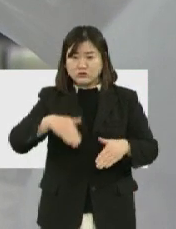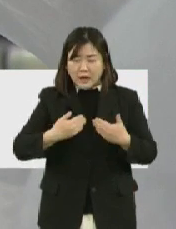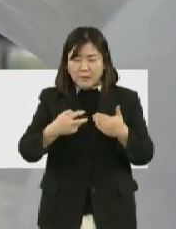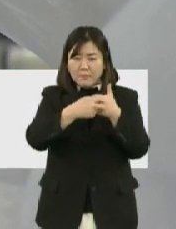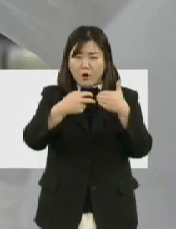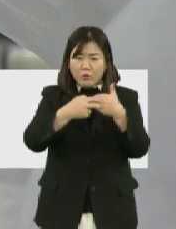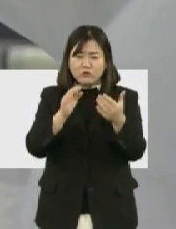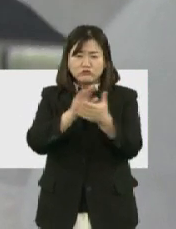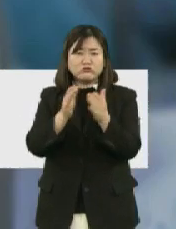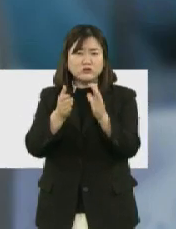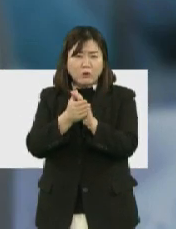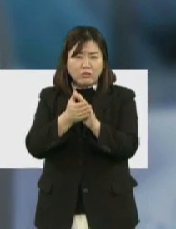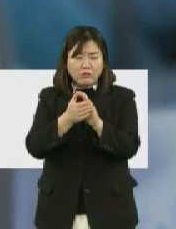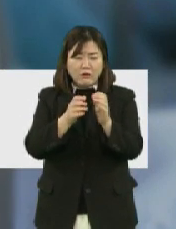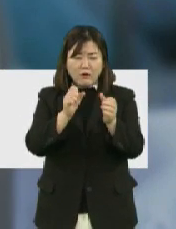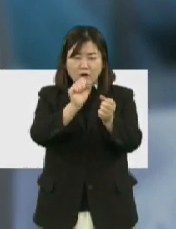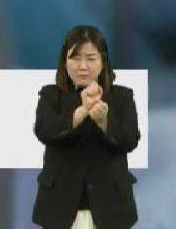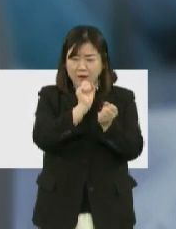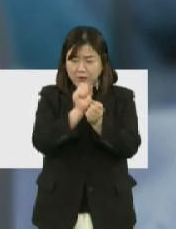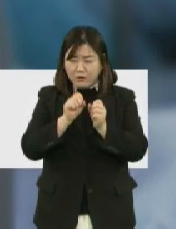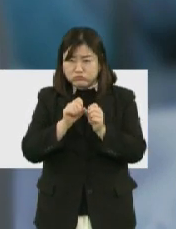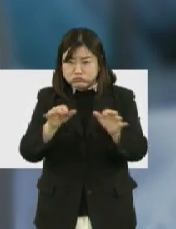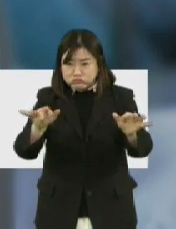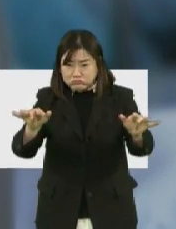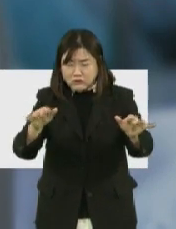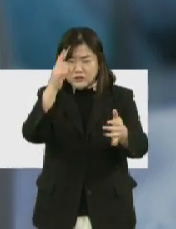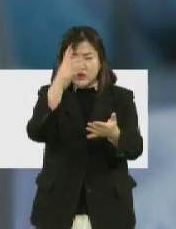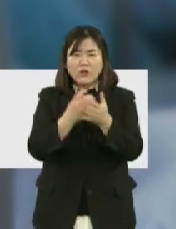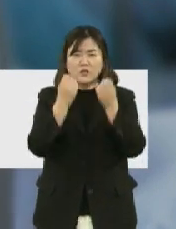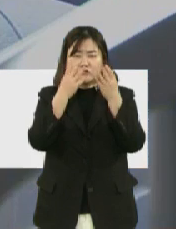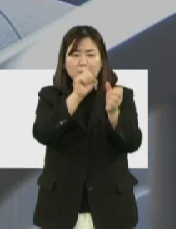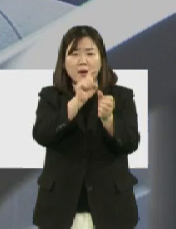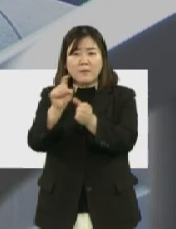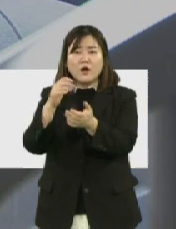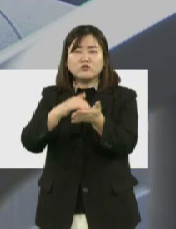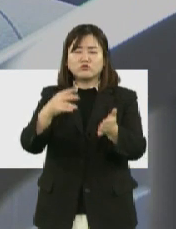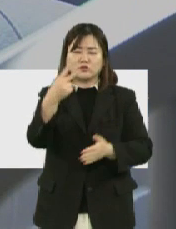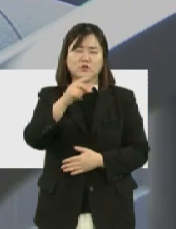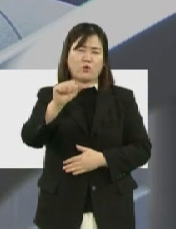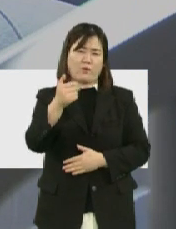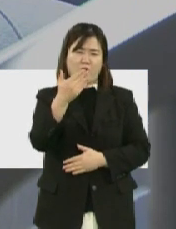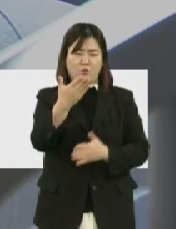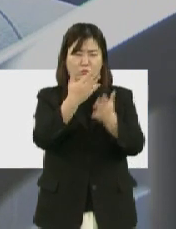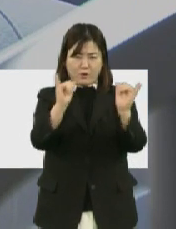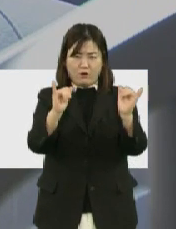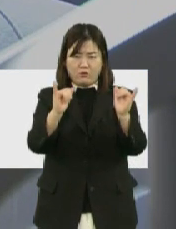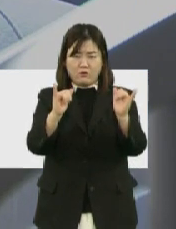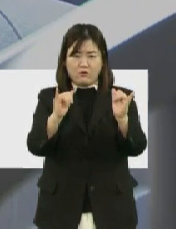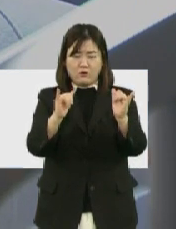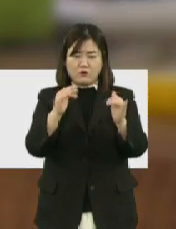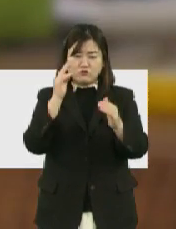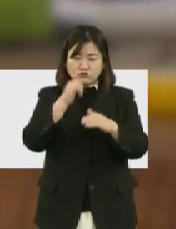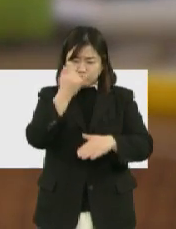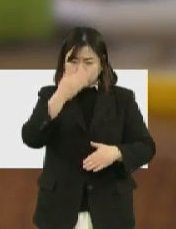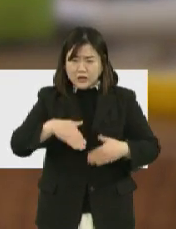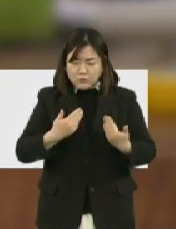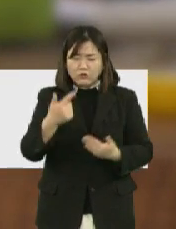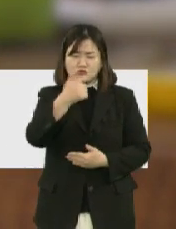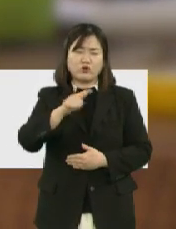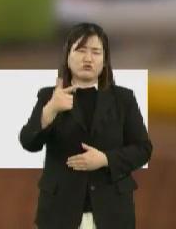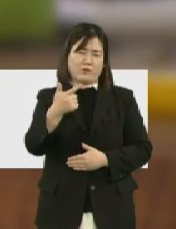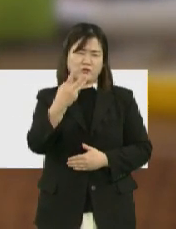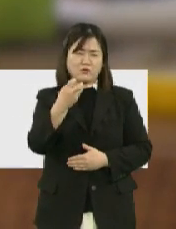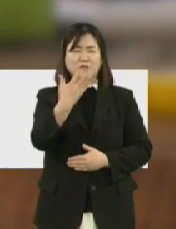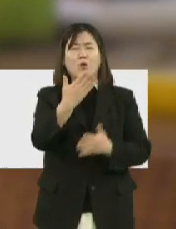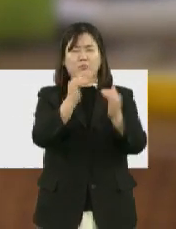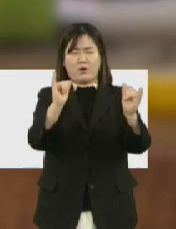병원과 유치원 등에서 확산 3가 이어지면서 천안에서 신규 확진 자가 2500 90명을 기록하는 등 충남에서 6600